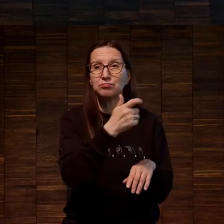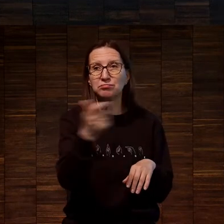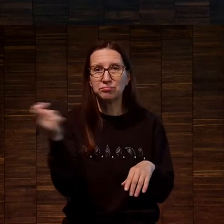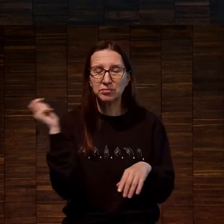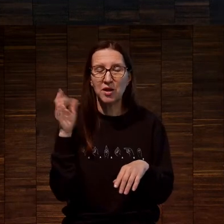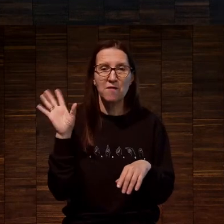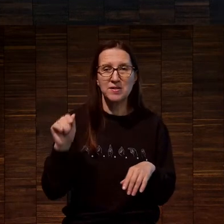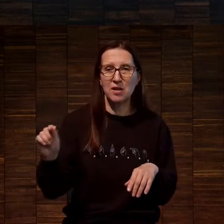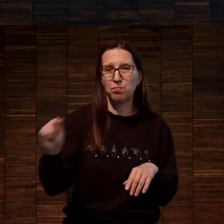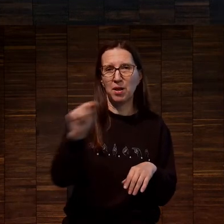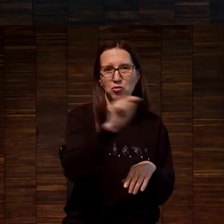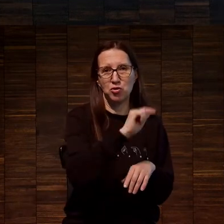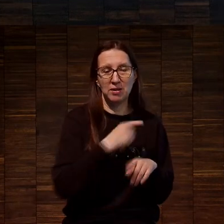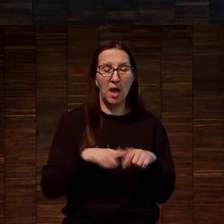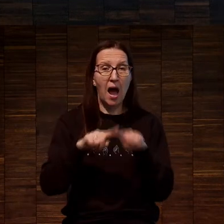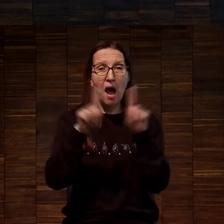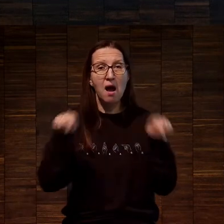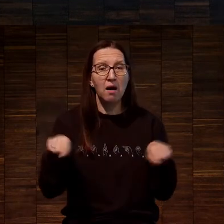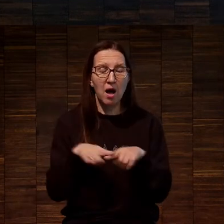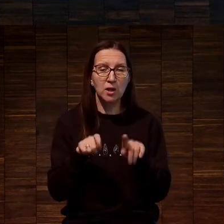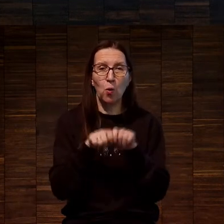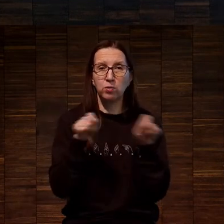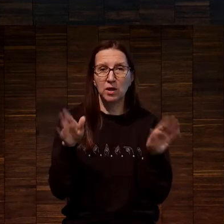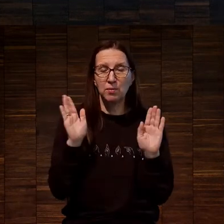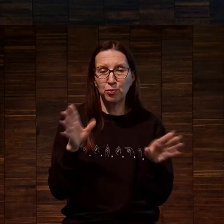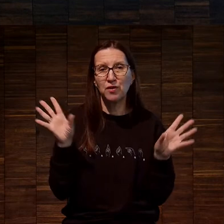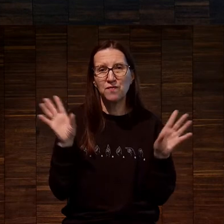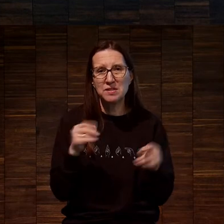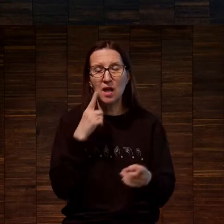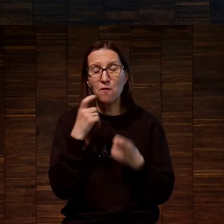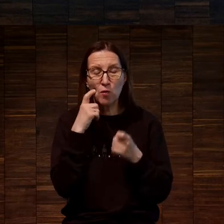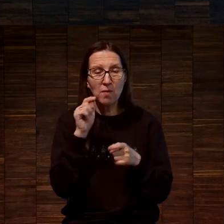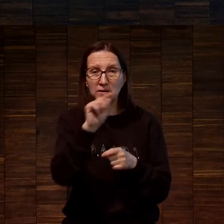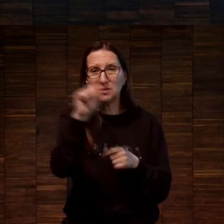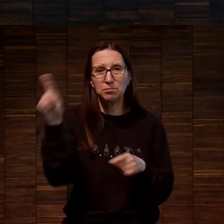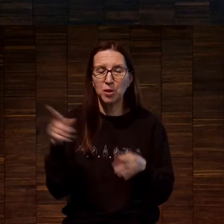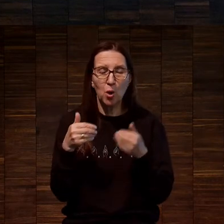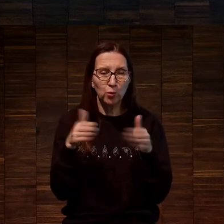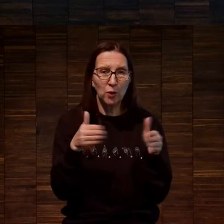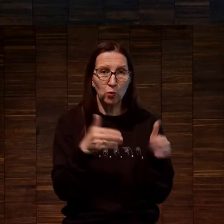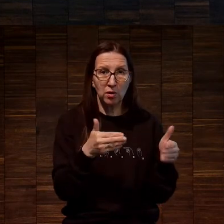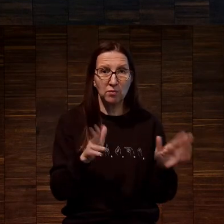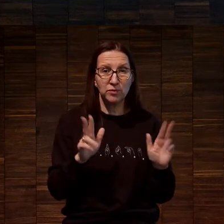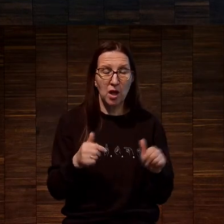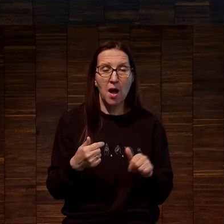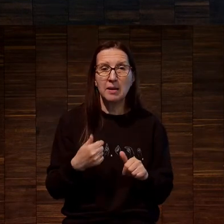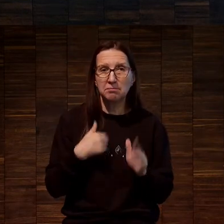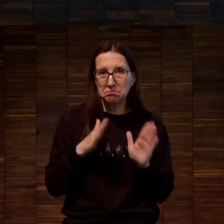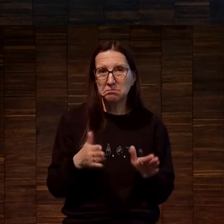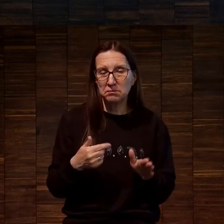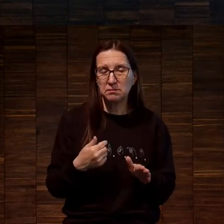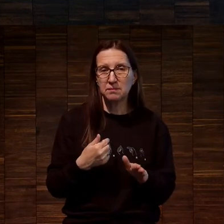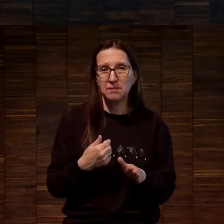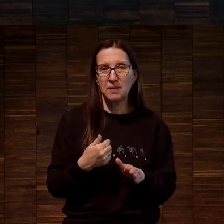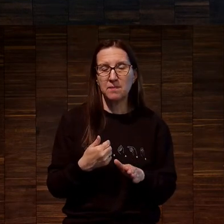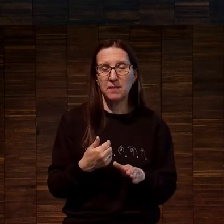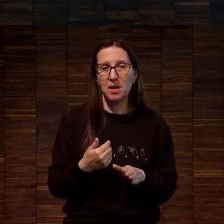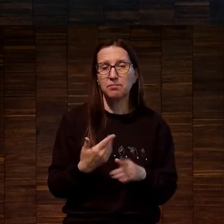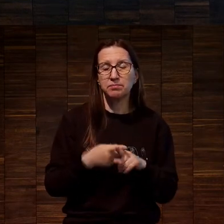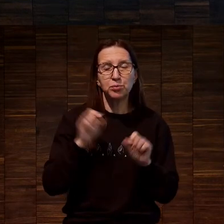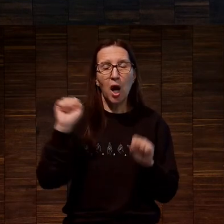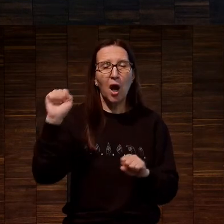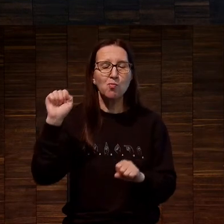Ну, карта открытая. То есть все источники информации были открыты. Да. А, даже тогда? Потому что